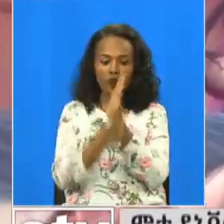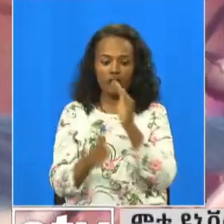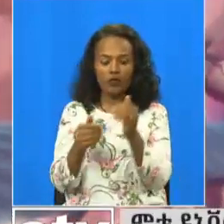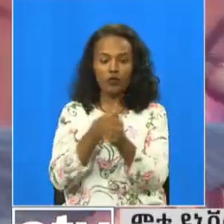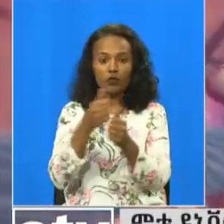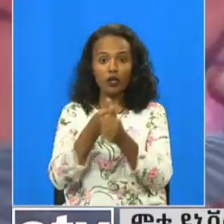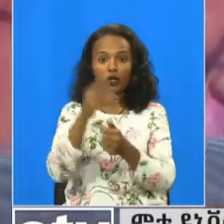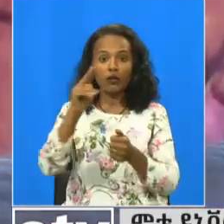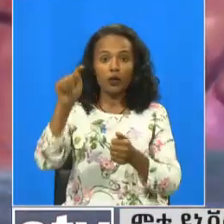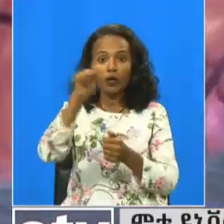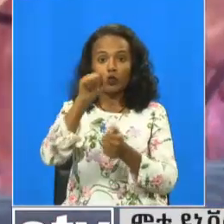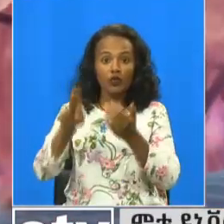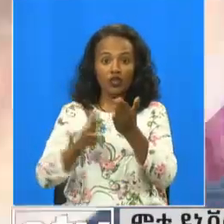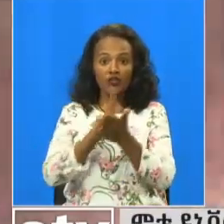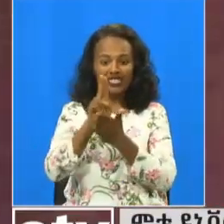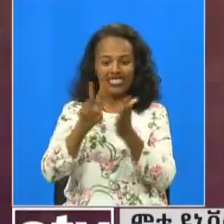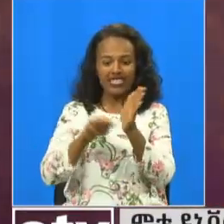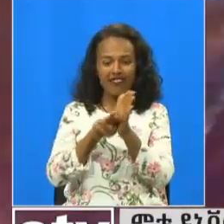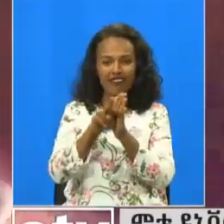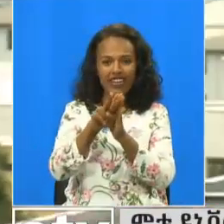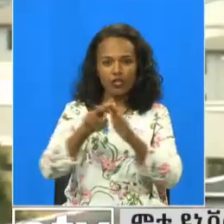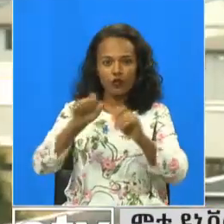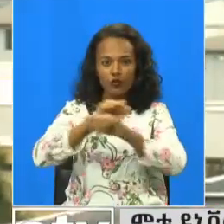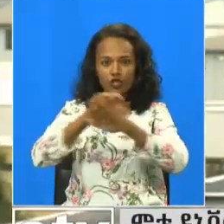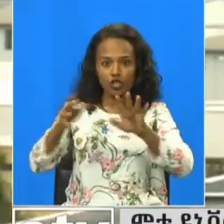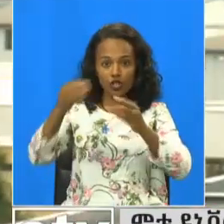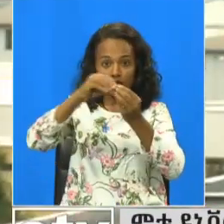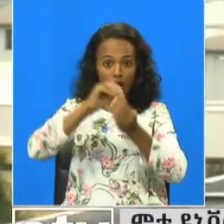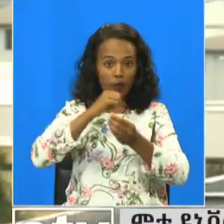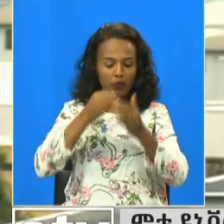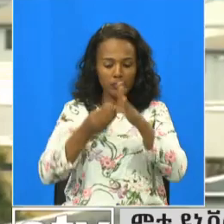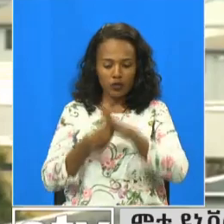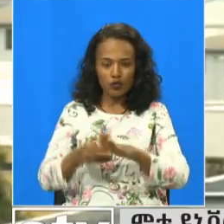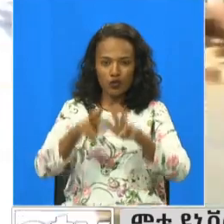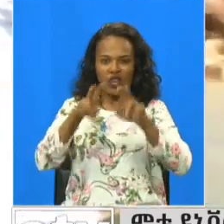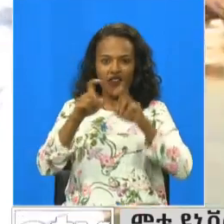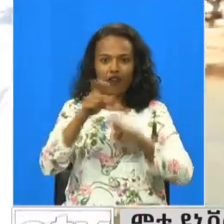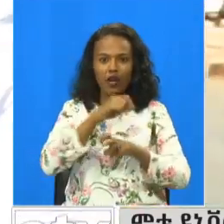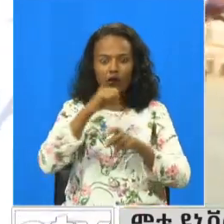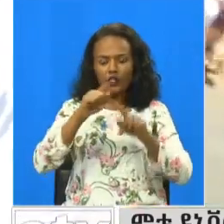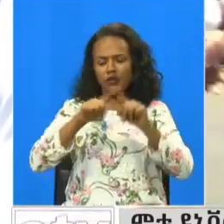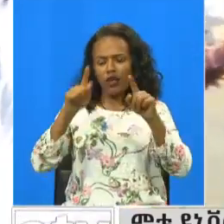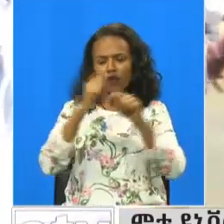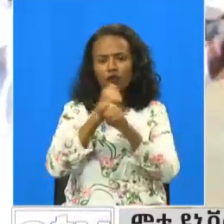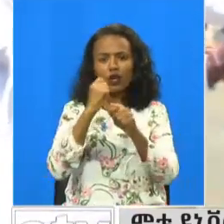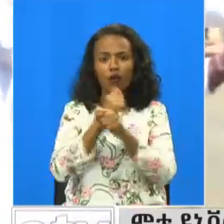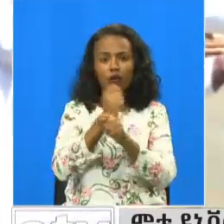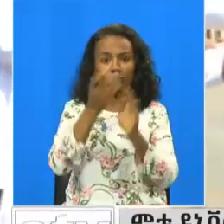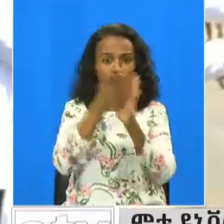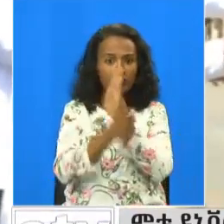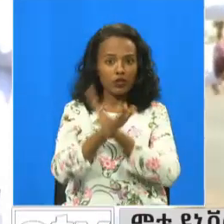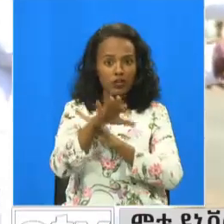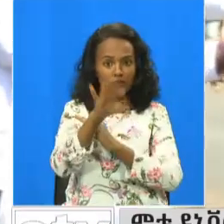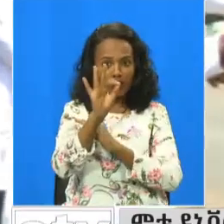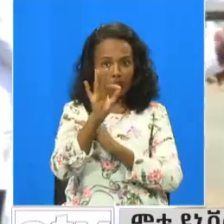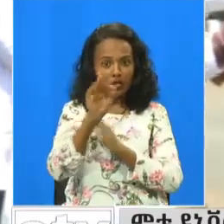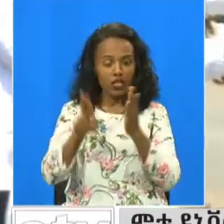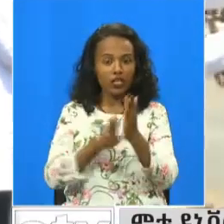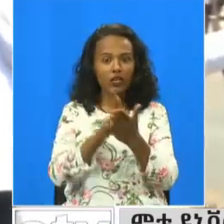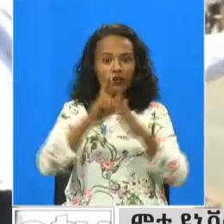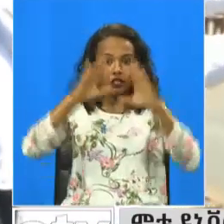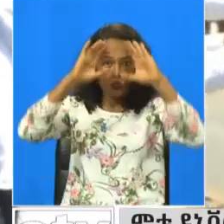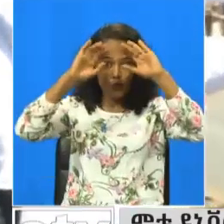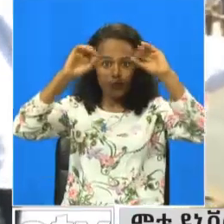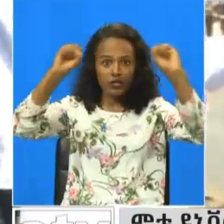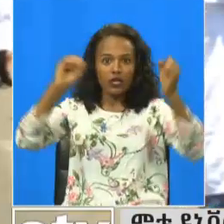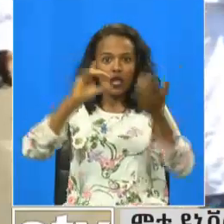ተከትሎ መቱ ዩኒቨርሲቲም የቫይረሱ ስርጭት እንዳይባባስና ተጽዕኖም የከፋ እንዳይሆን የተለያዩ ተግባራትን በማከናወን ላይ እንደሚገኝ የዩኒቨርሲቲው